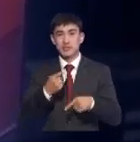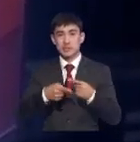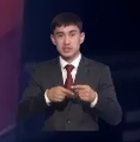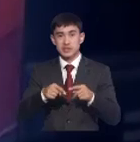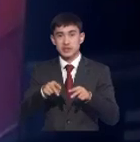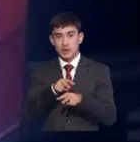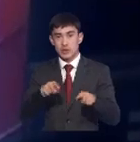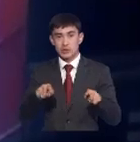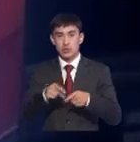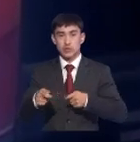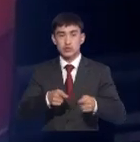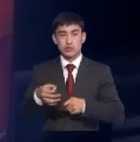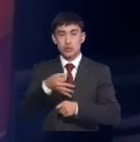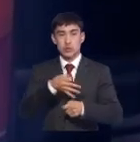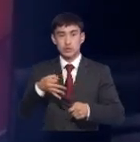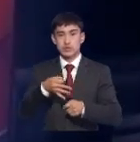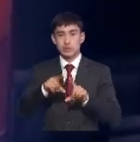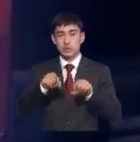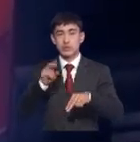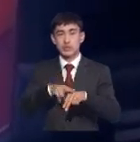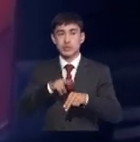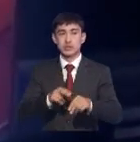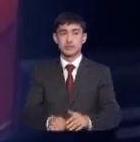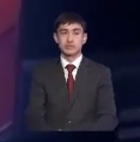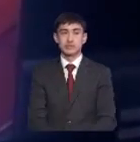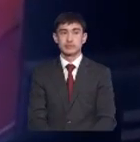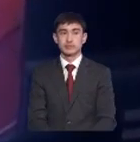находится на контроле руководства областного департамента полиции